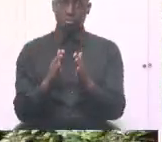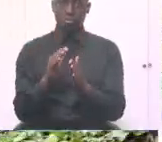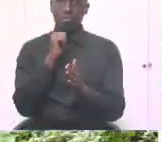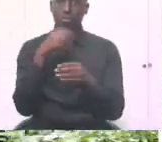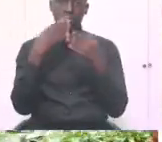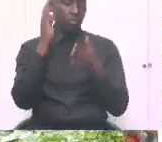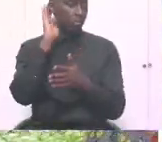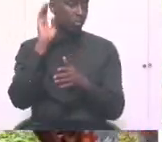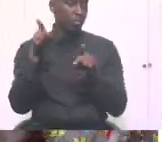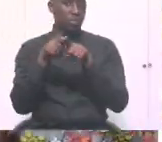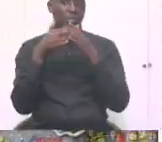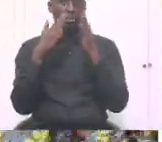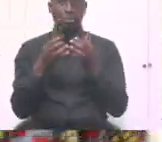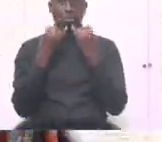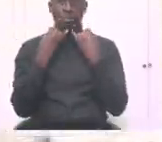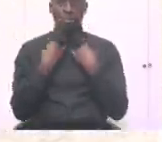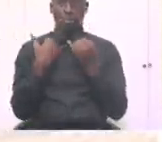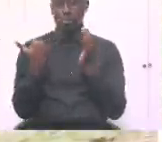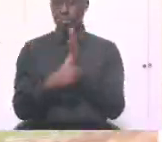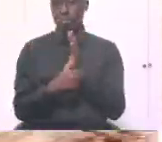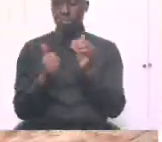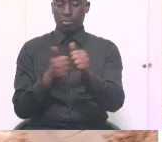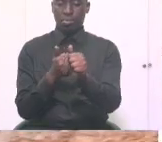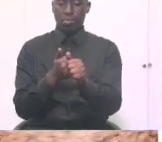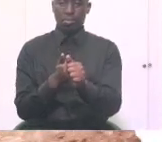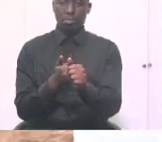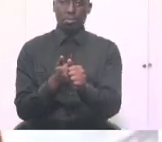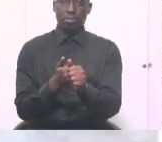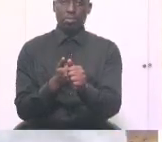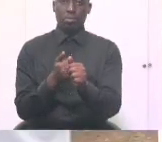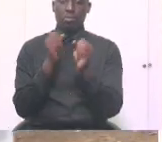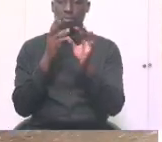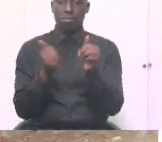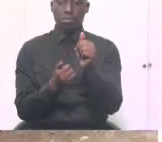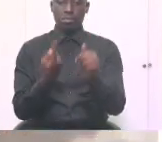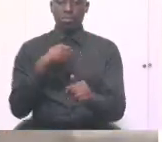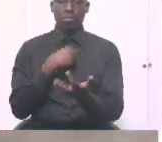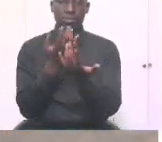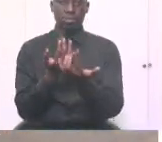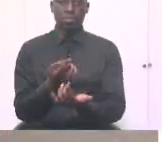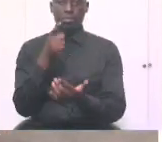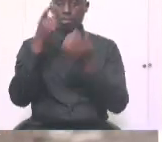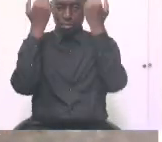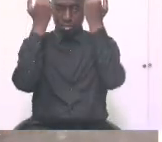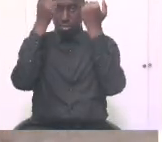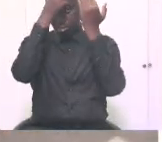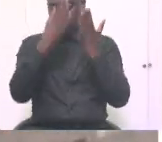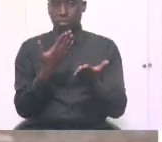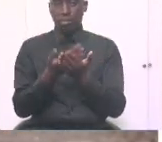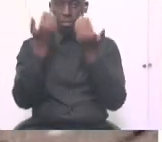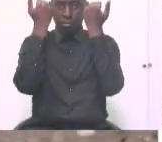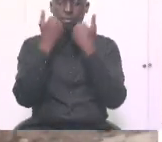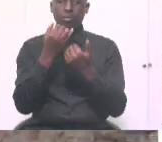babahereza amakuru se nk'ubuyobozi bwatubwiye ko ikibazo kigikurikiranwa iyo kigikurikiranwa rero tuba tugitegereje uyu muturage asaba ubutabera